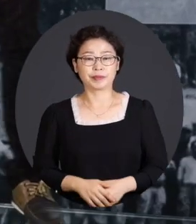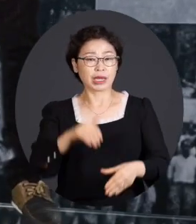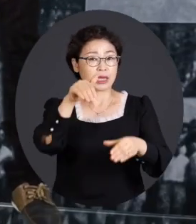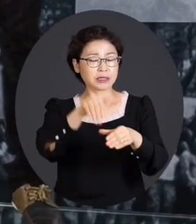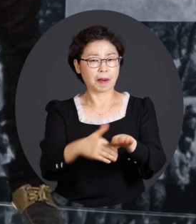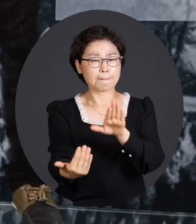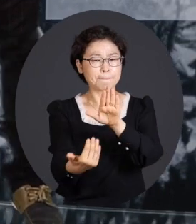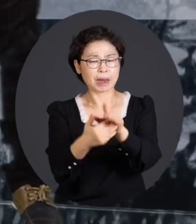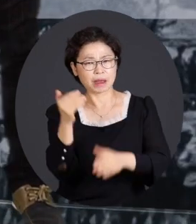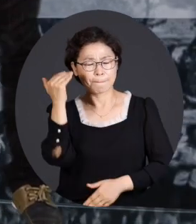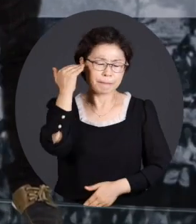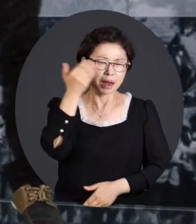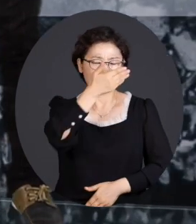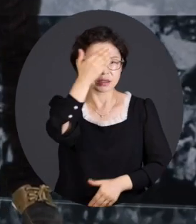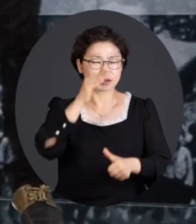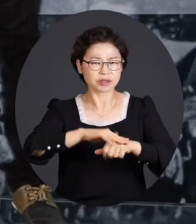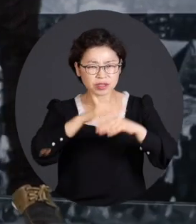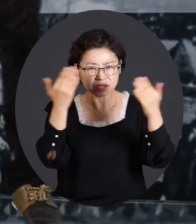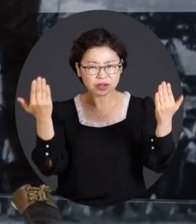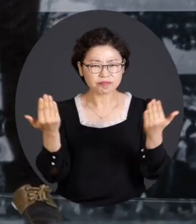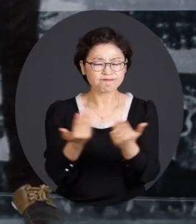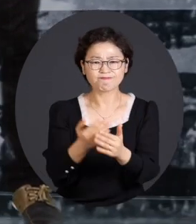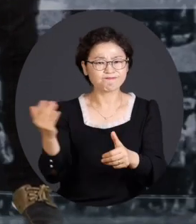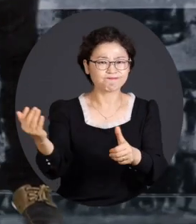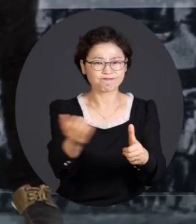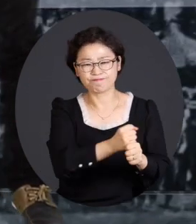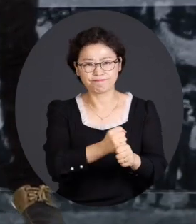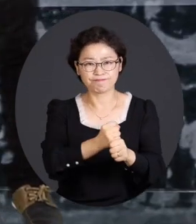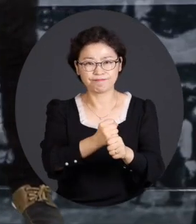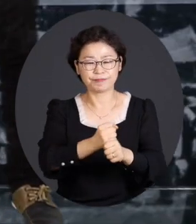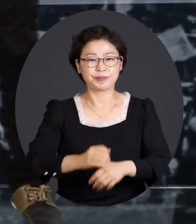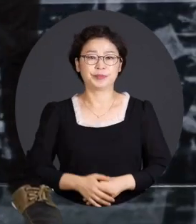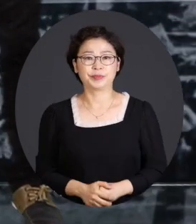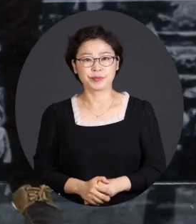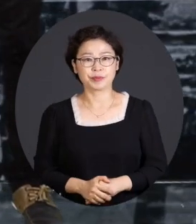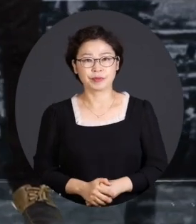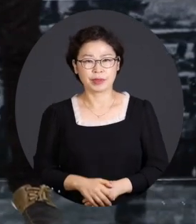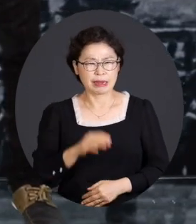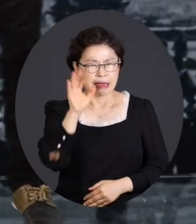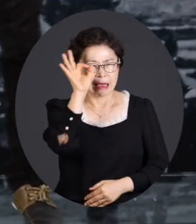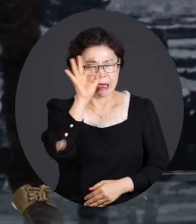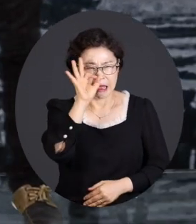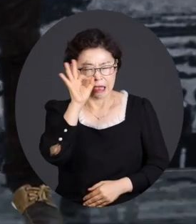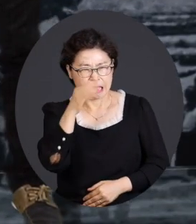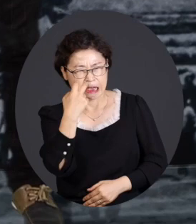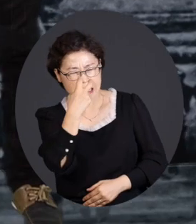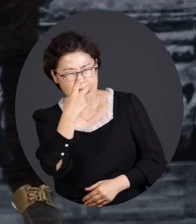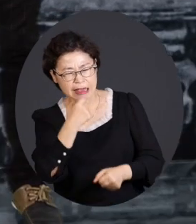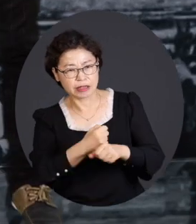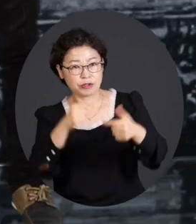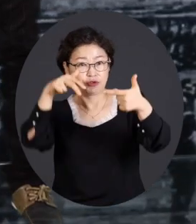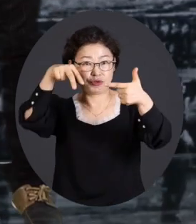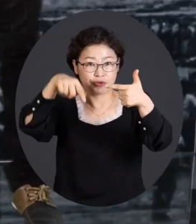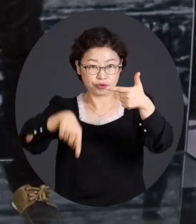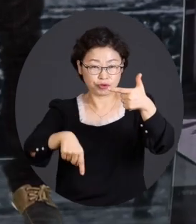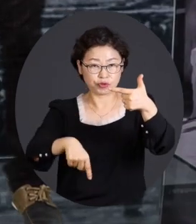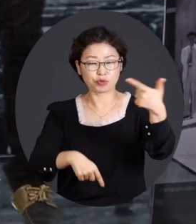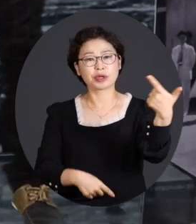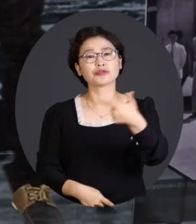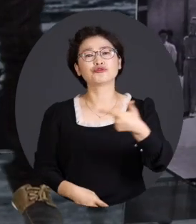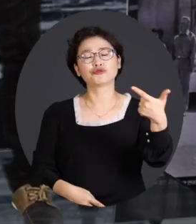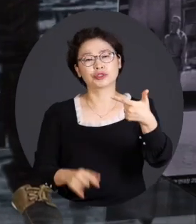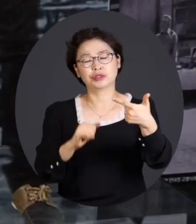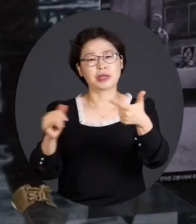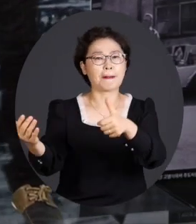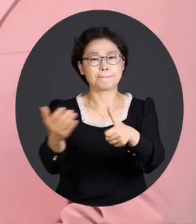선거에 방해가 되는 청년들은 다 잡아라. 이 혈안이 된 미군은 6주 동안 자그마치 6천여